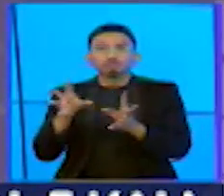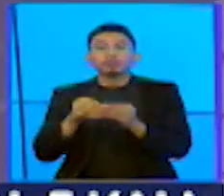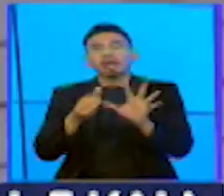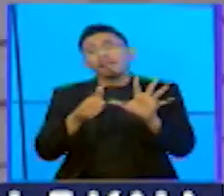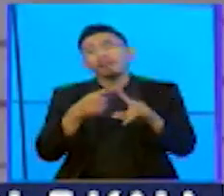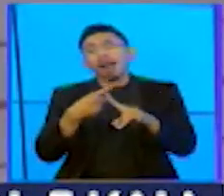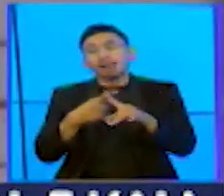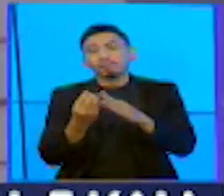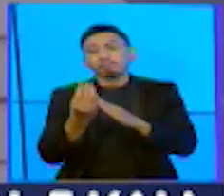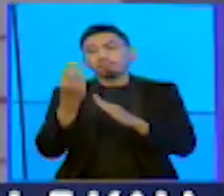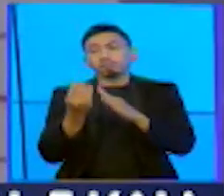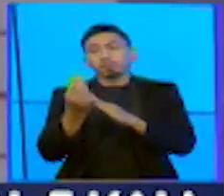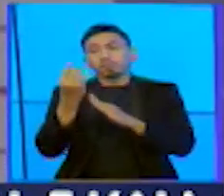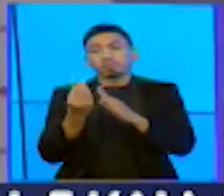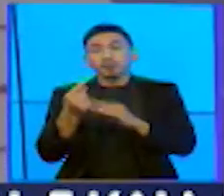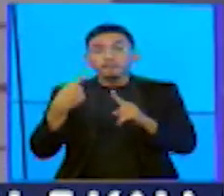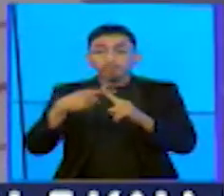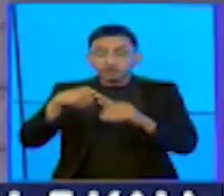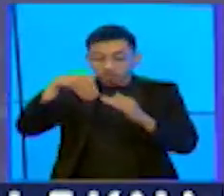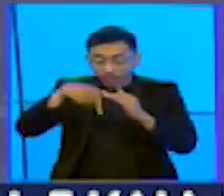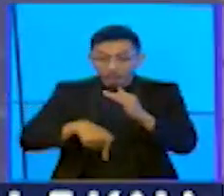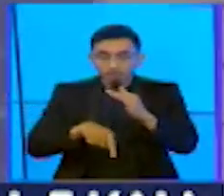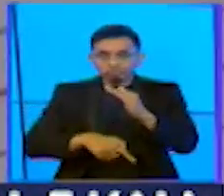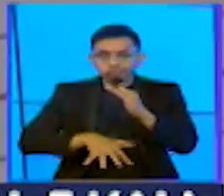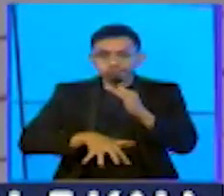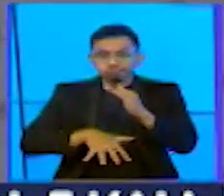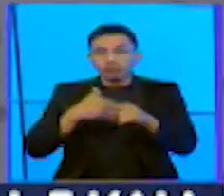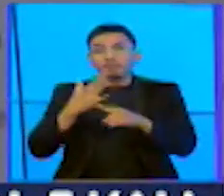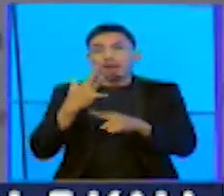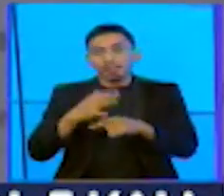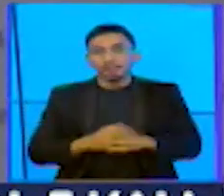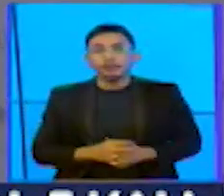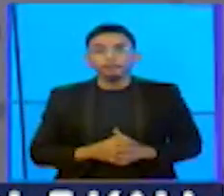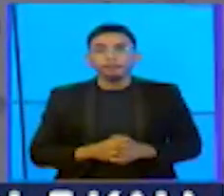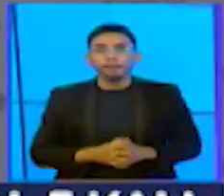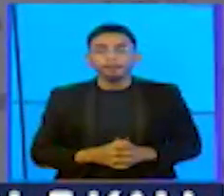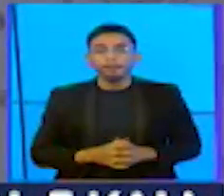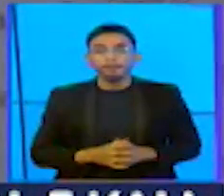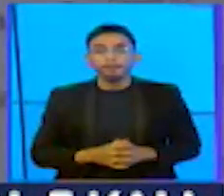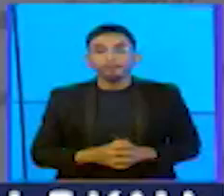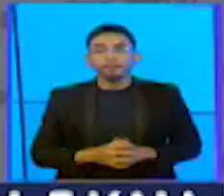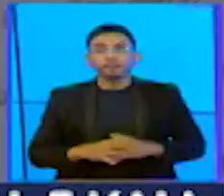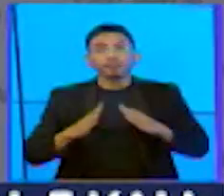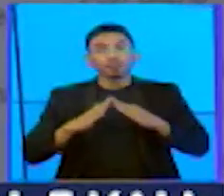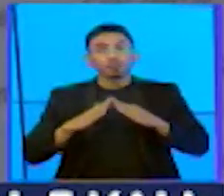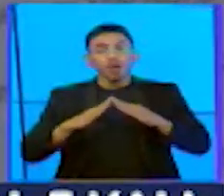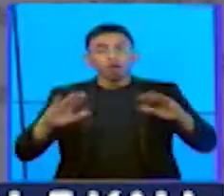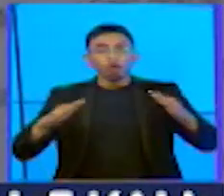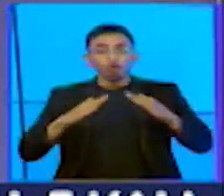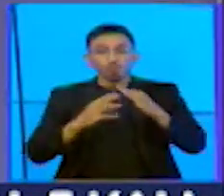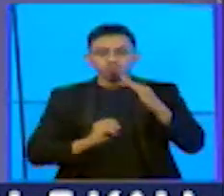dan gempa vulkanik dangkal 5 kali. Peningkatan aktivitas kegempaan Gunung Merapi masih berada pada level siaga